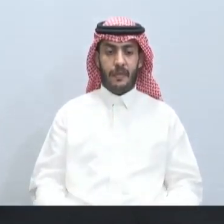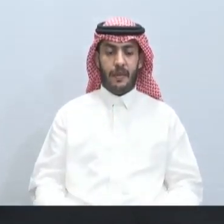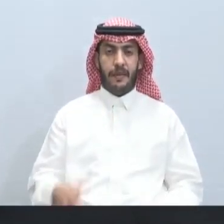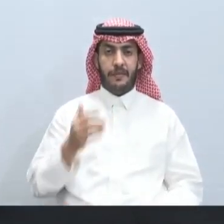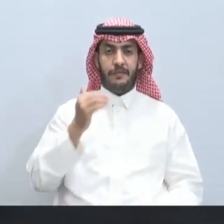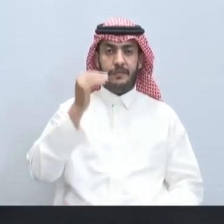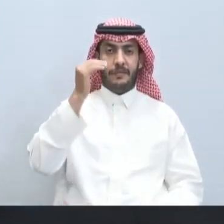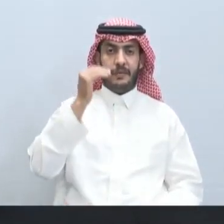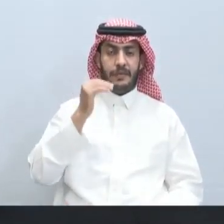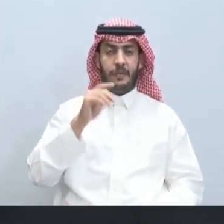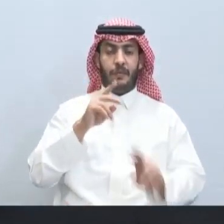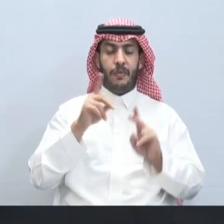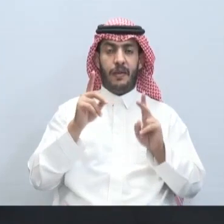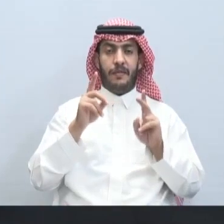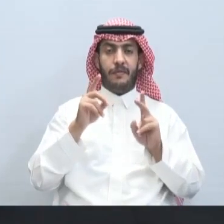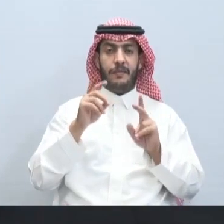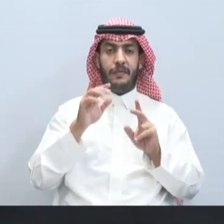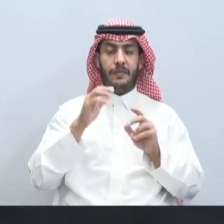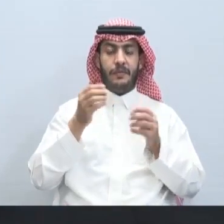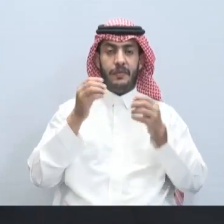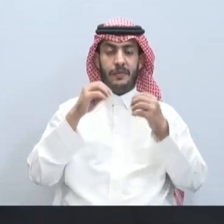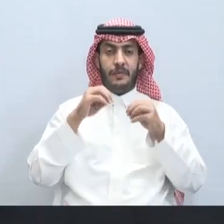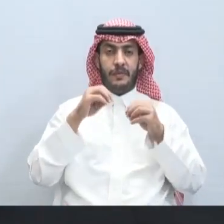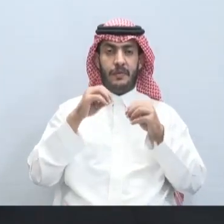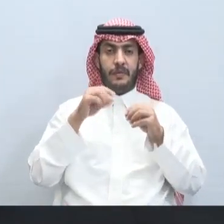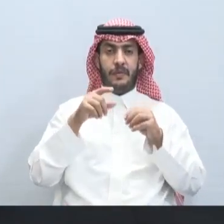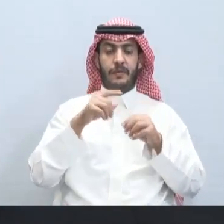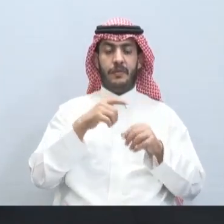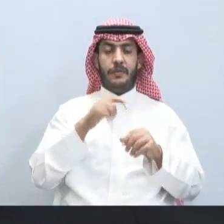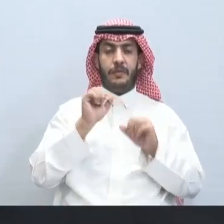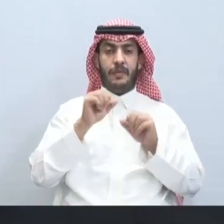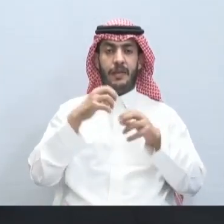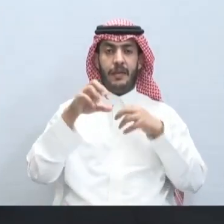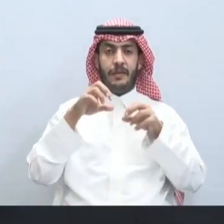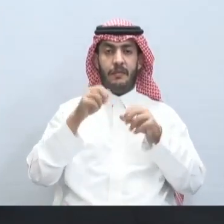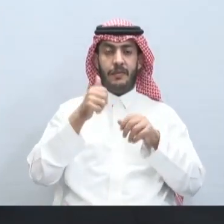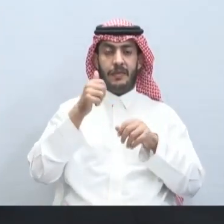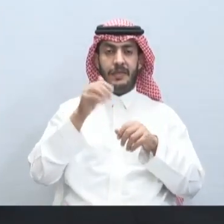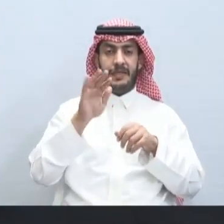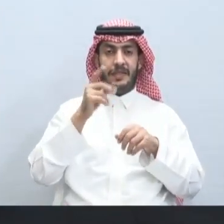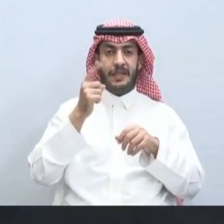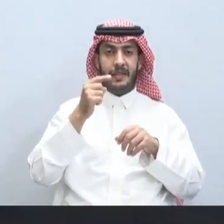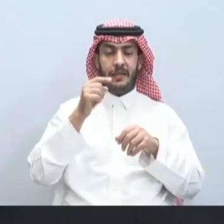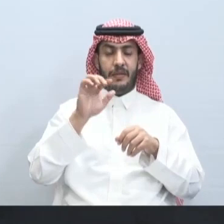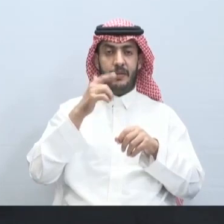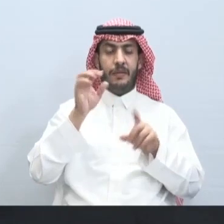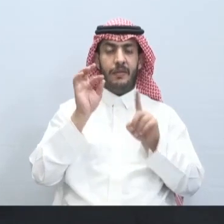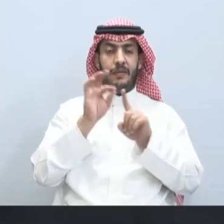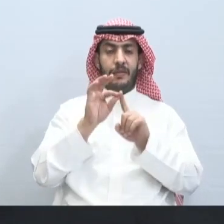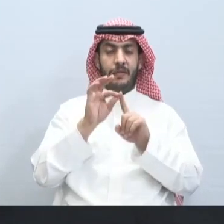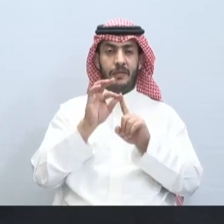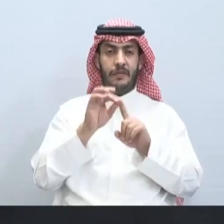اعلى بالسعر ومنتجات تكون عاليه الثمن اذا وذلك لان التقسيم بناء على السعر او قد استهدف